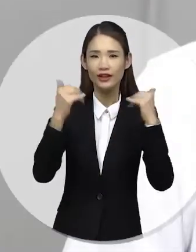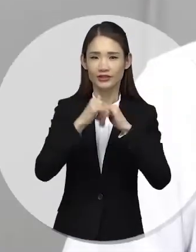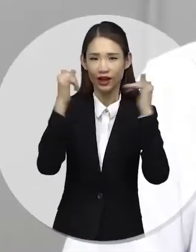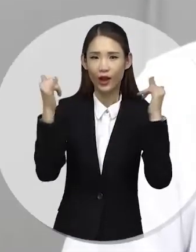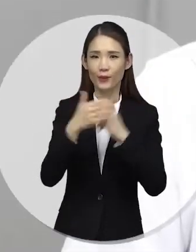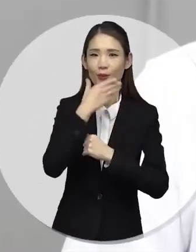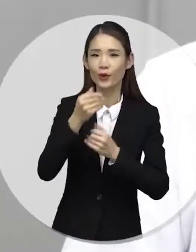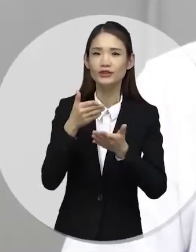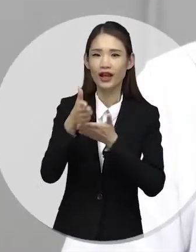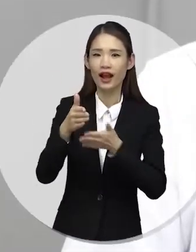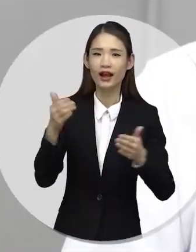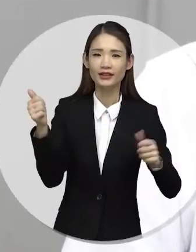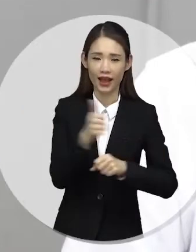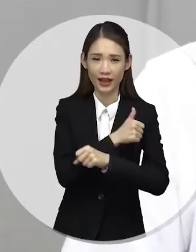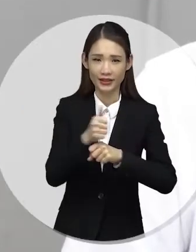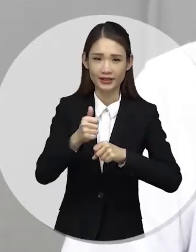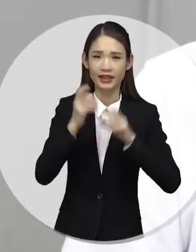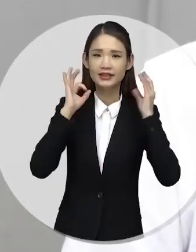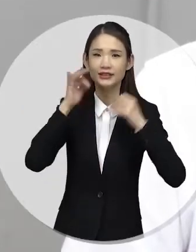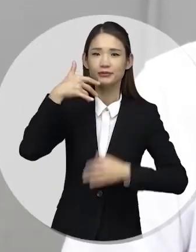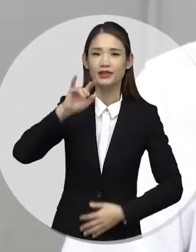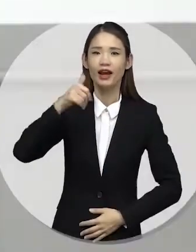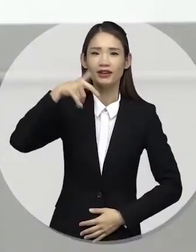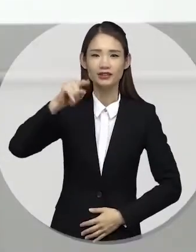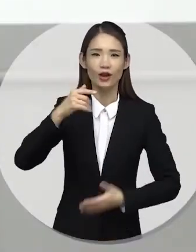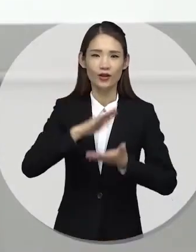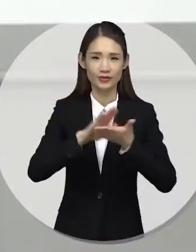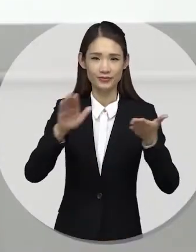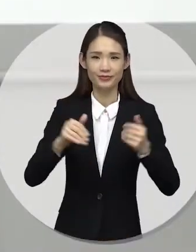서울대학교 사회복지학과에 재학 중인 김상철입니다.